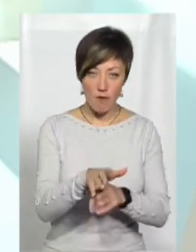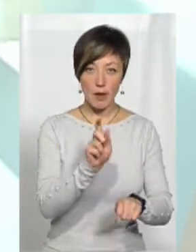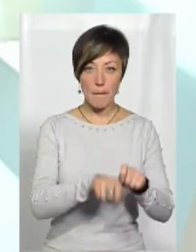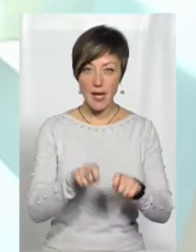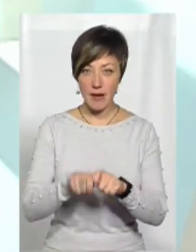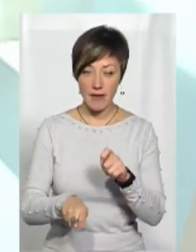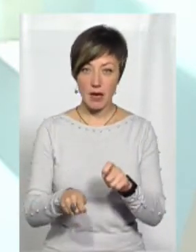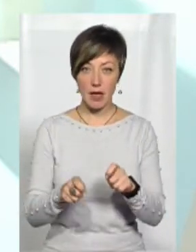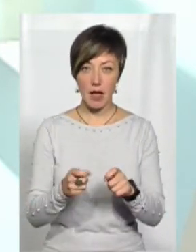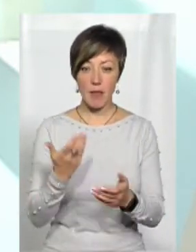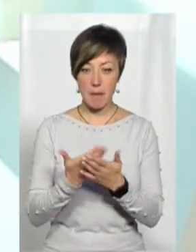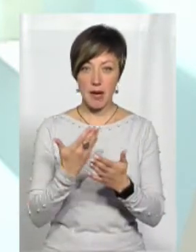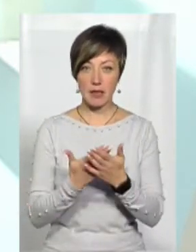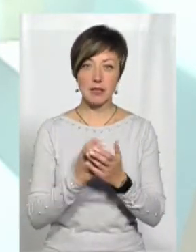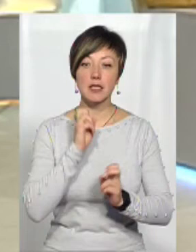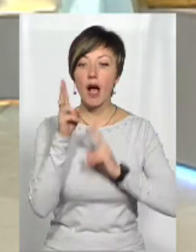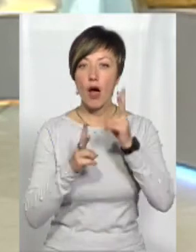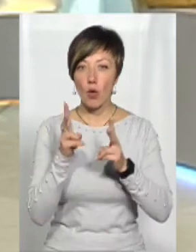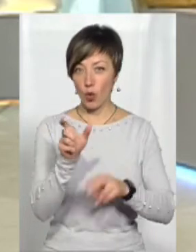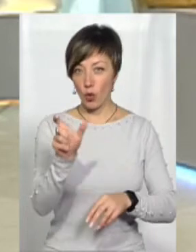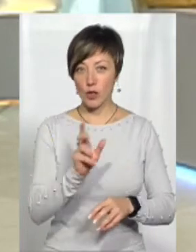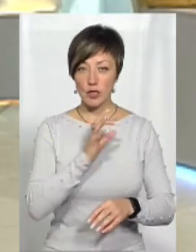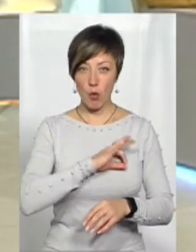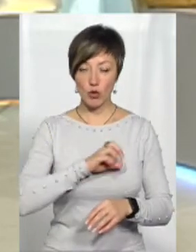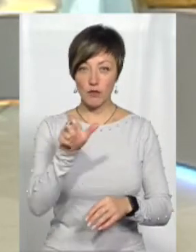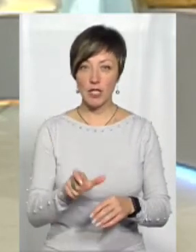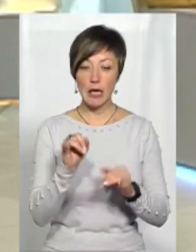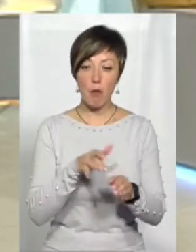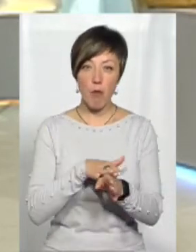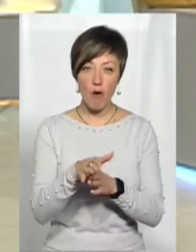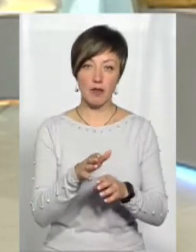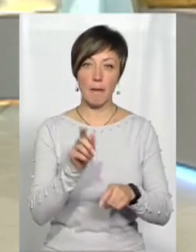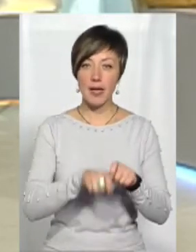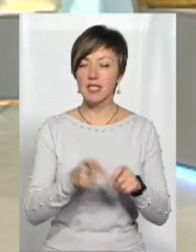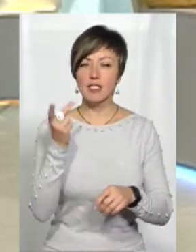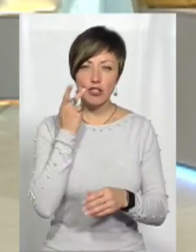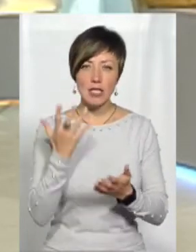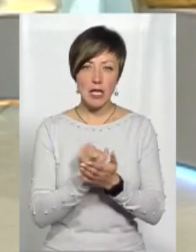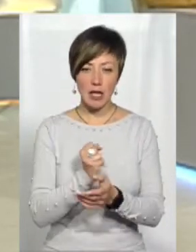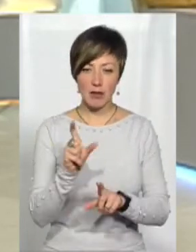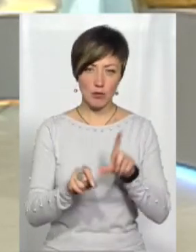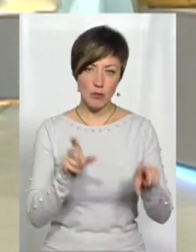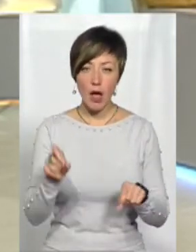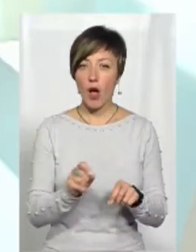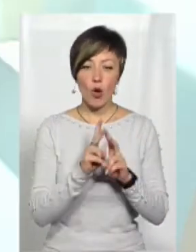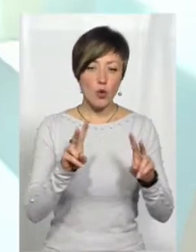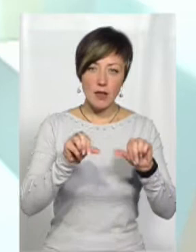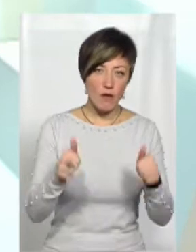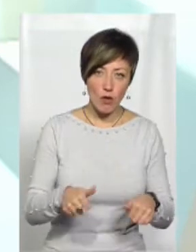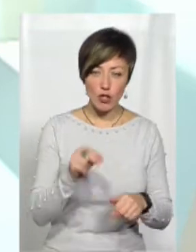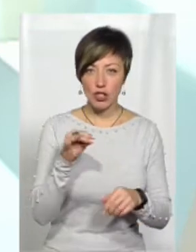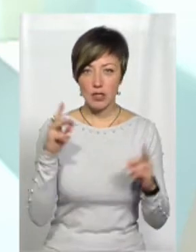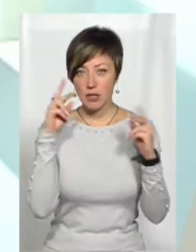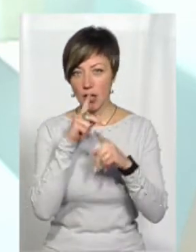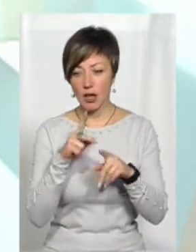за скаргою споживача, якщо буде такі скарги. І повна перевірка завжди знайде, до чого прицепитися. Угу. Чи хтось не оформлений, чи